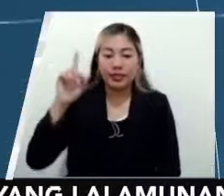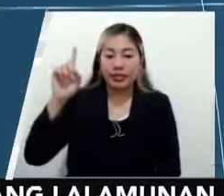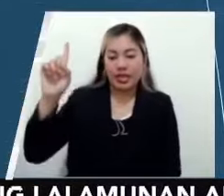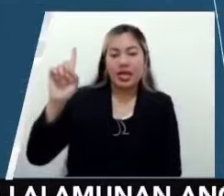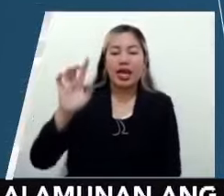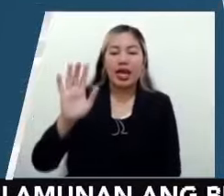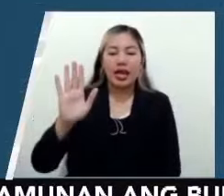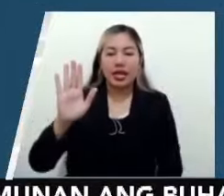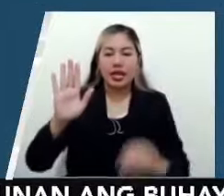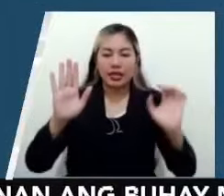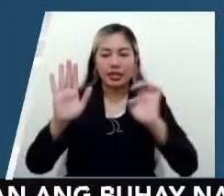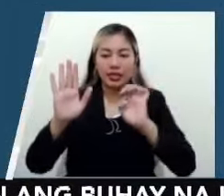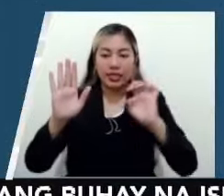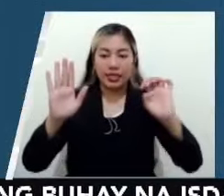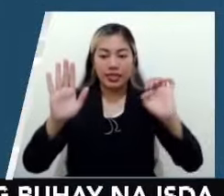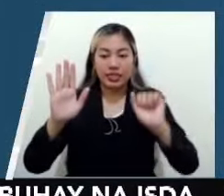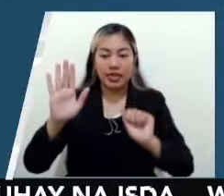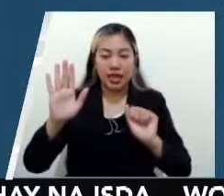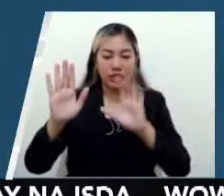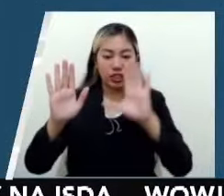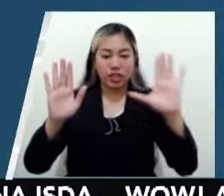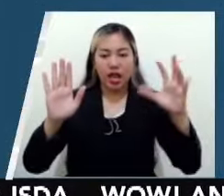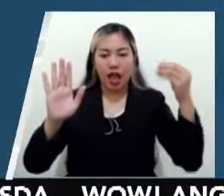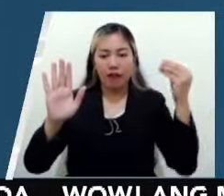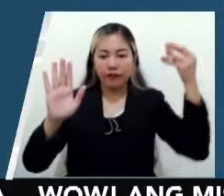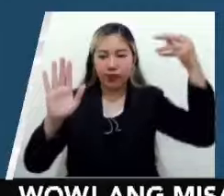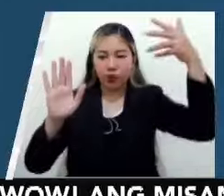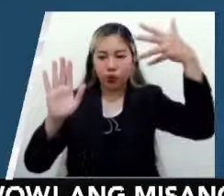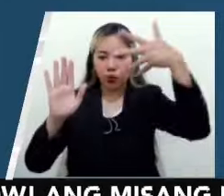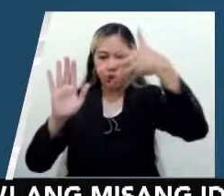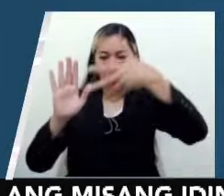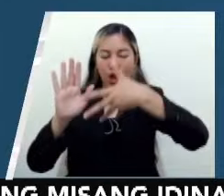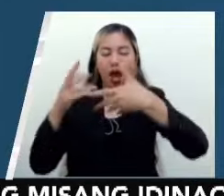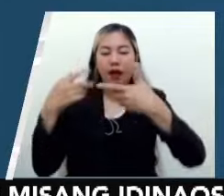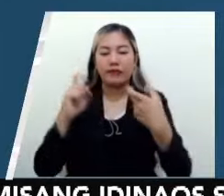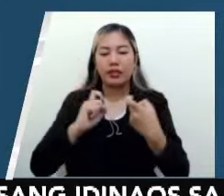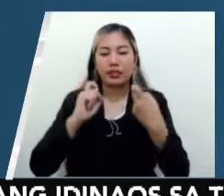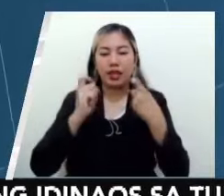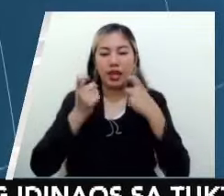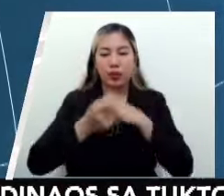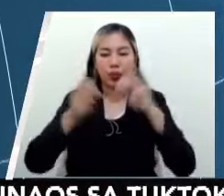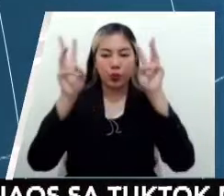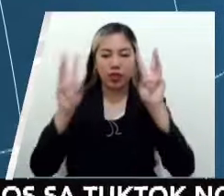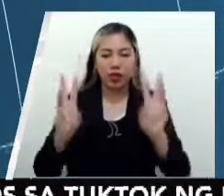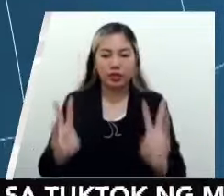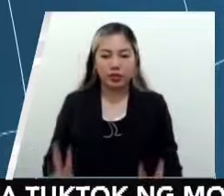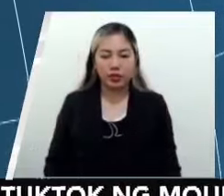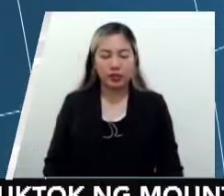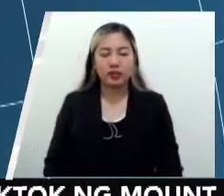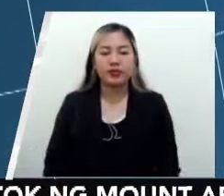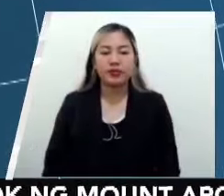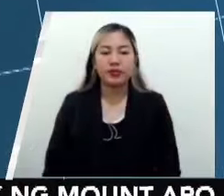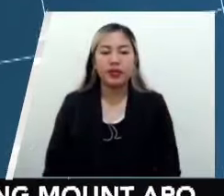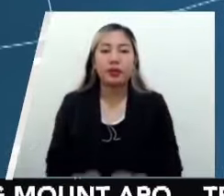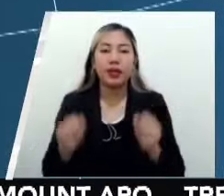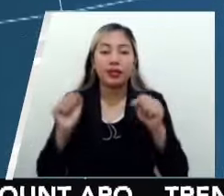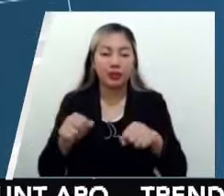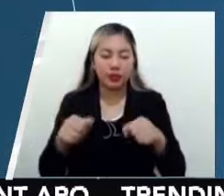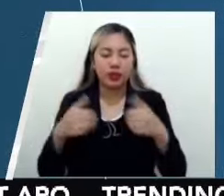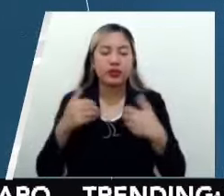sa weather pattern sa ating bansa. Sa mga susunod na linggo, posibleng ideklara na ng PAGASA ang opisyal na simula